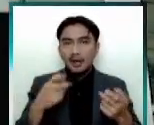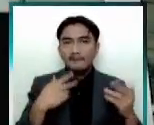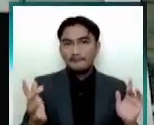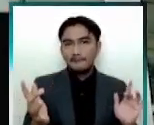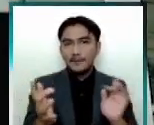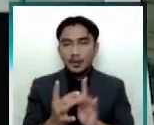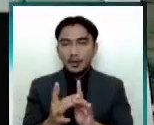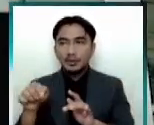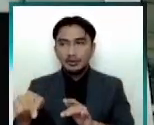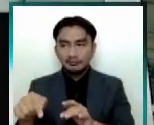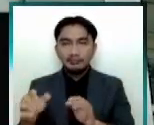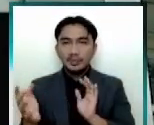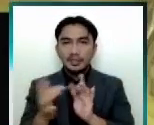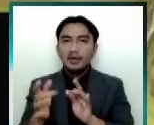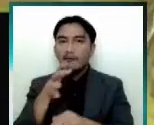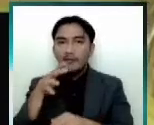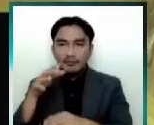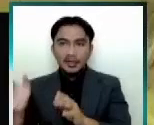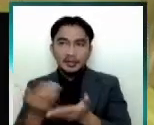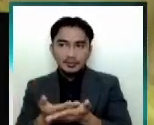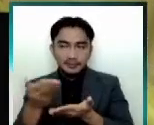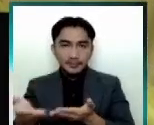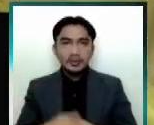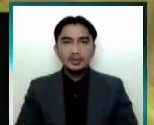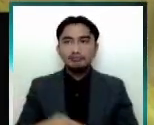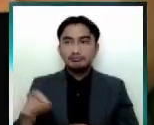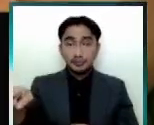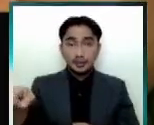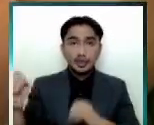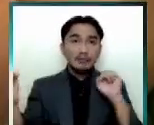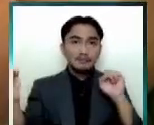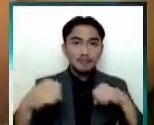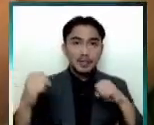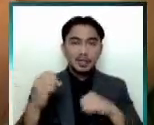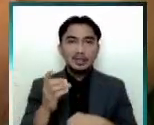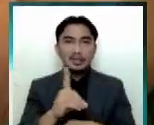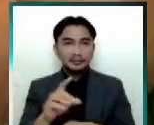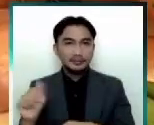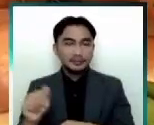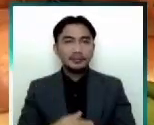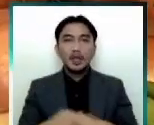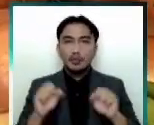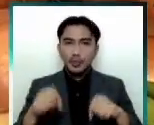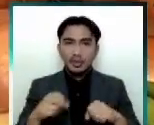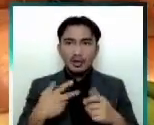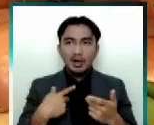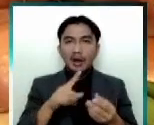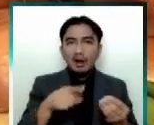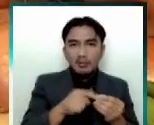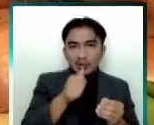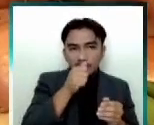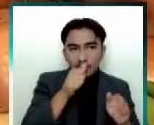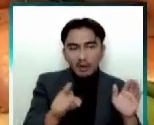magsasaka. Sang-ayon naman ang Department of Agriculture. Iniimbestigahan na rin daw nila ang posibleng smuggling ng puting sibuyas